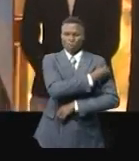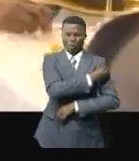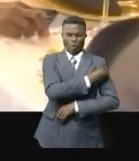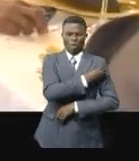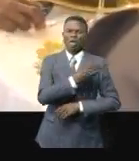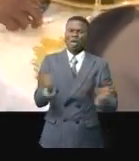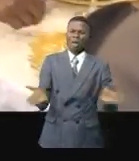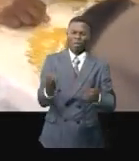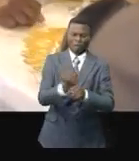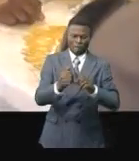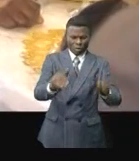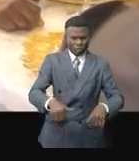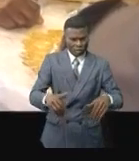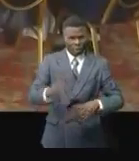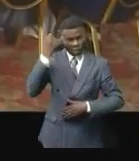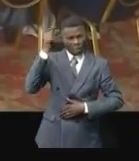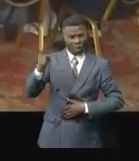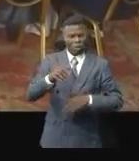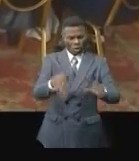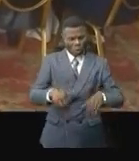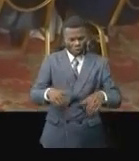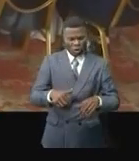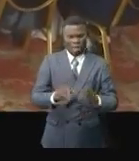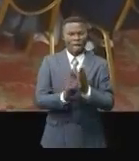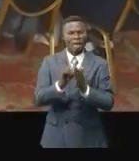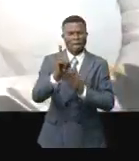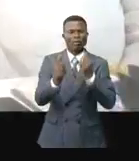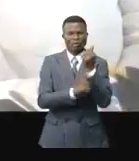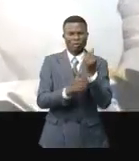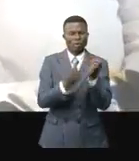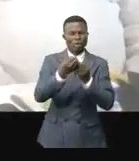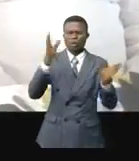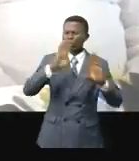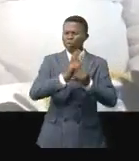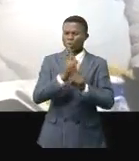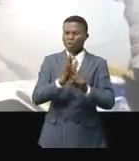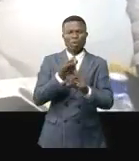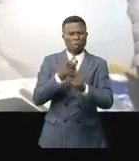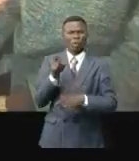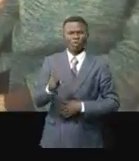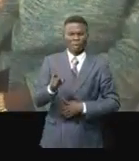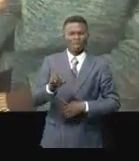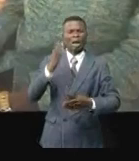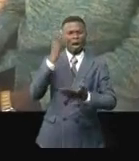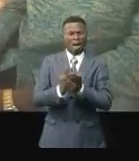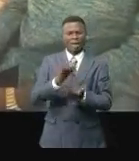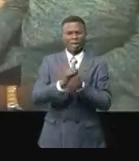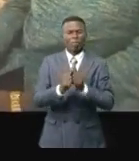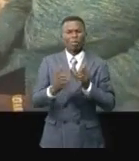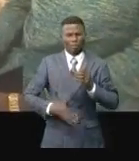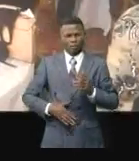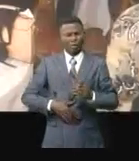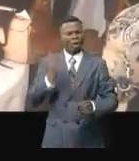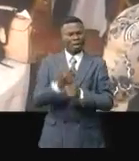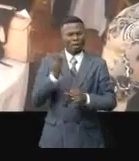au travail de la terre. Selon lui, l'agriculture anoblit l'homme et chasse de lui toutes sortes de parasitisme social. L'effort de chacun dans cette